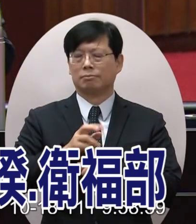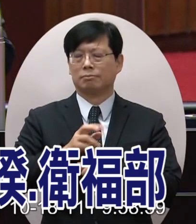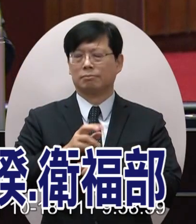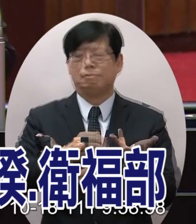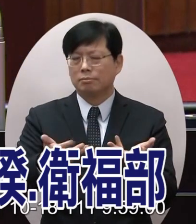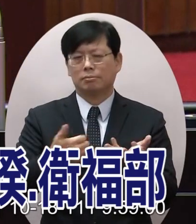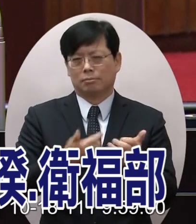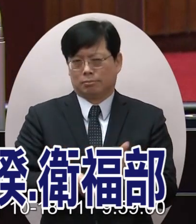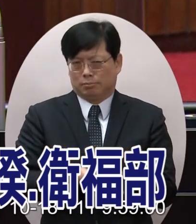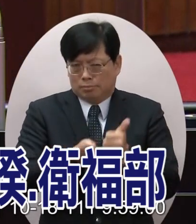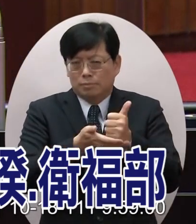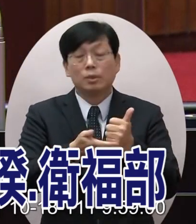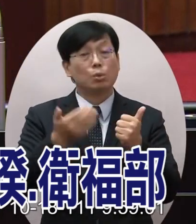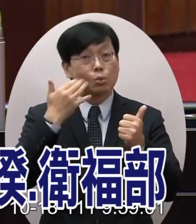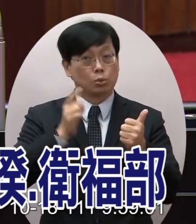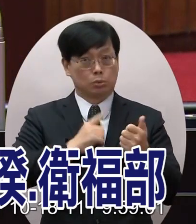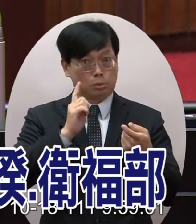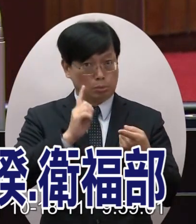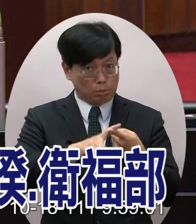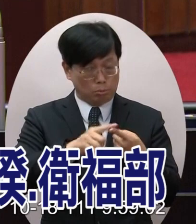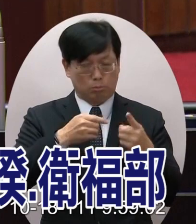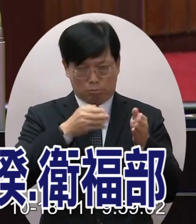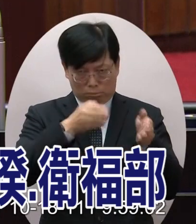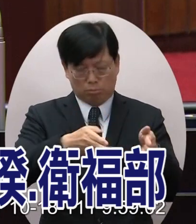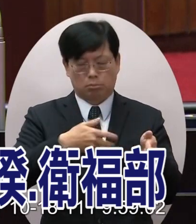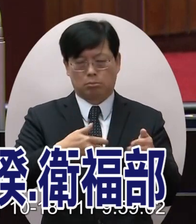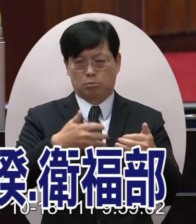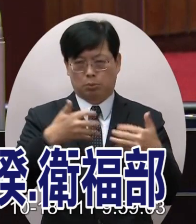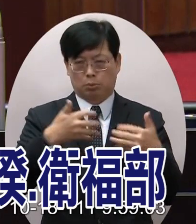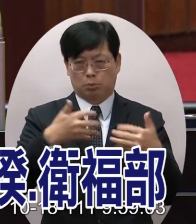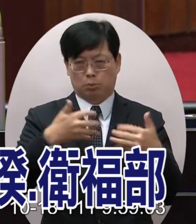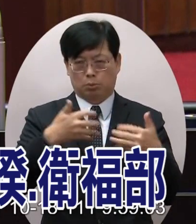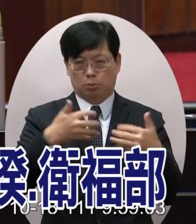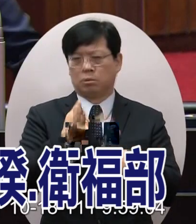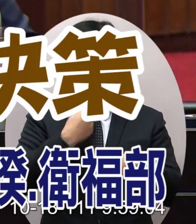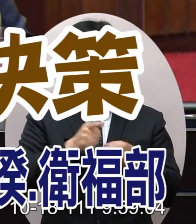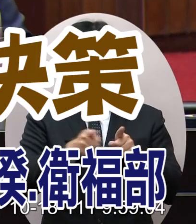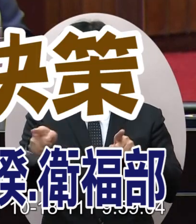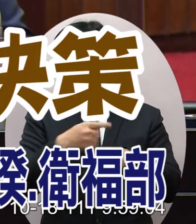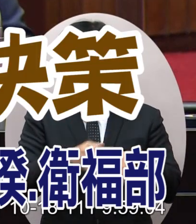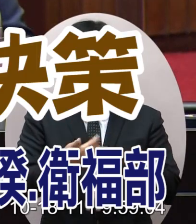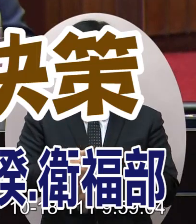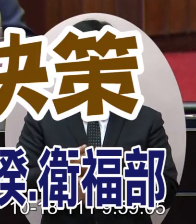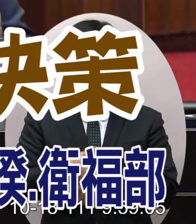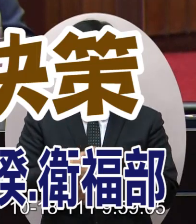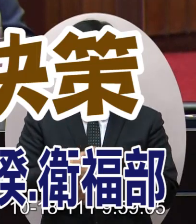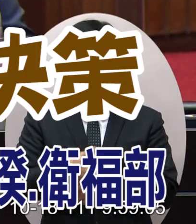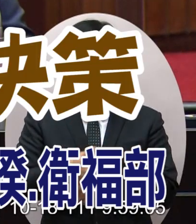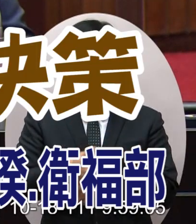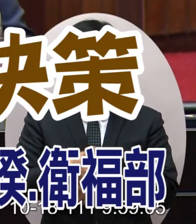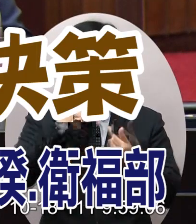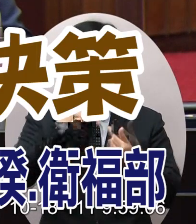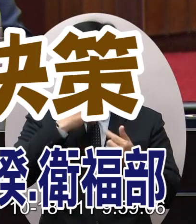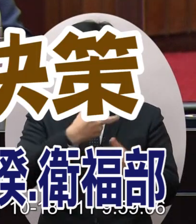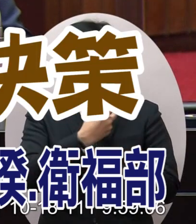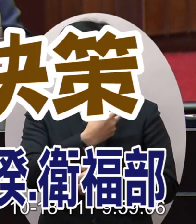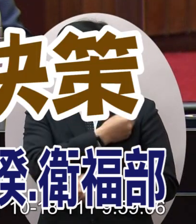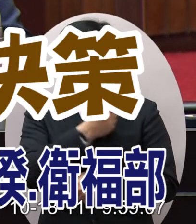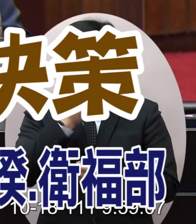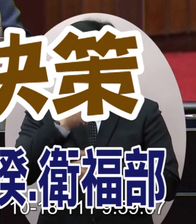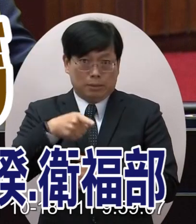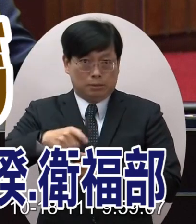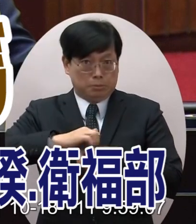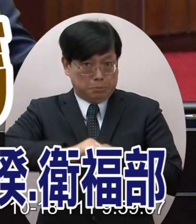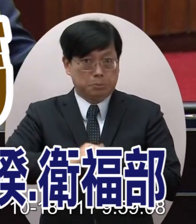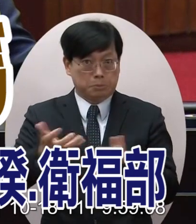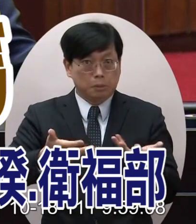我也很尊重，就是说只要你是对议题发言的话，我都不会去那个。院长，对于这个疫苗采购的决